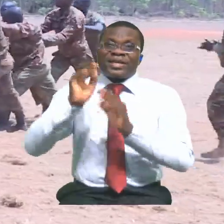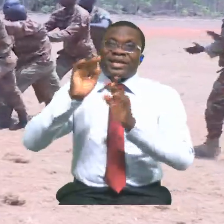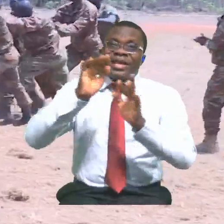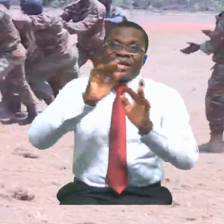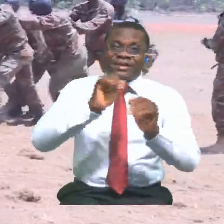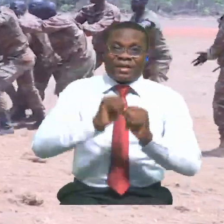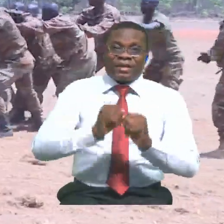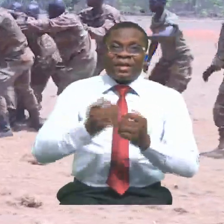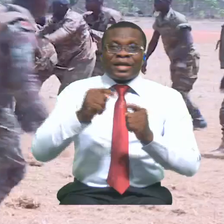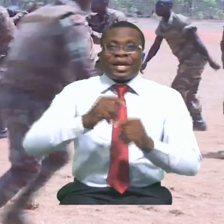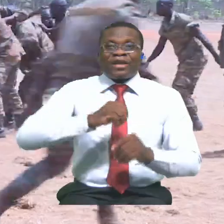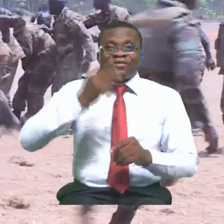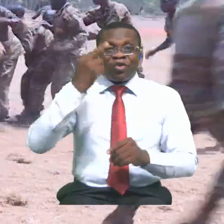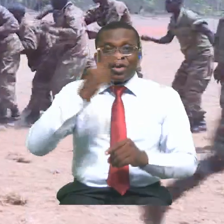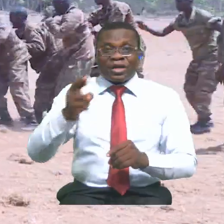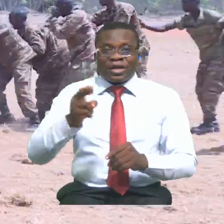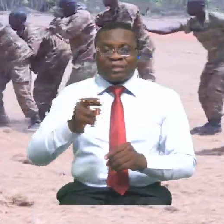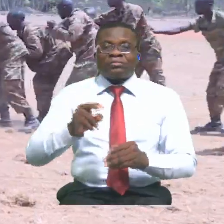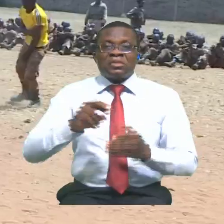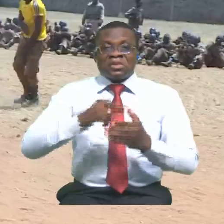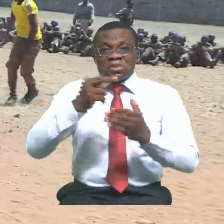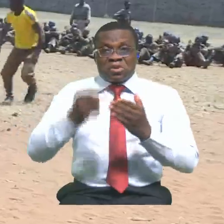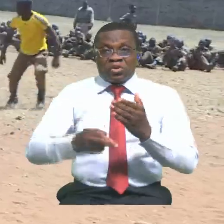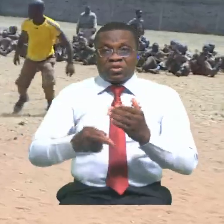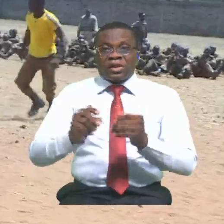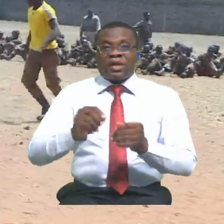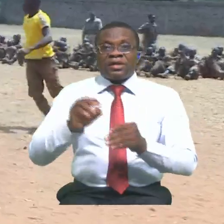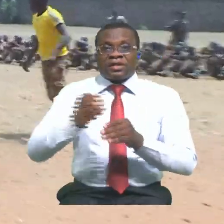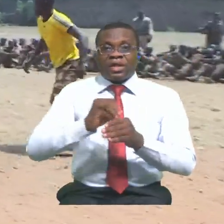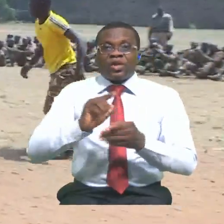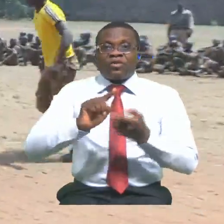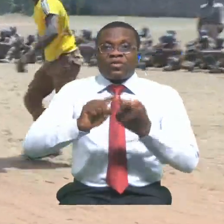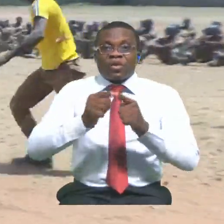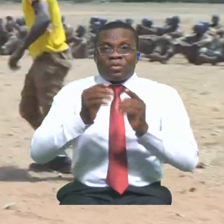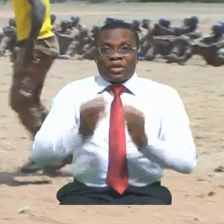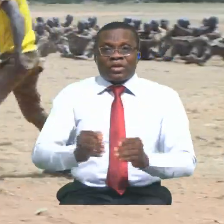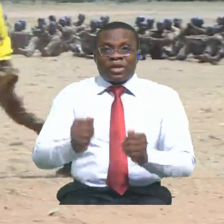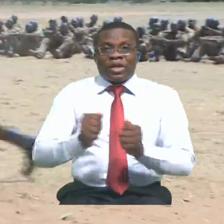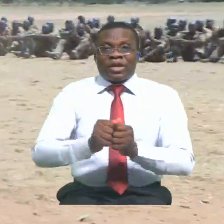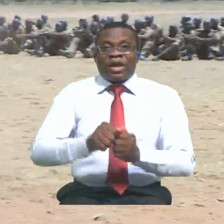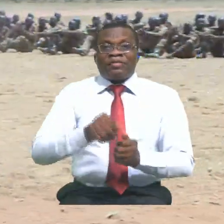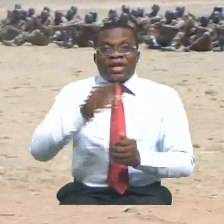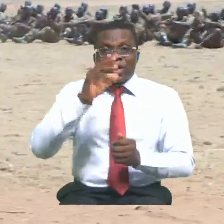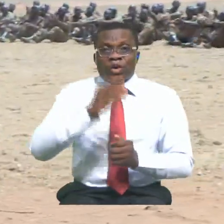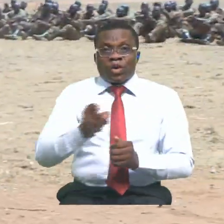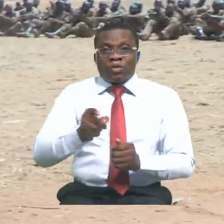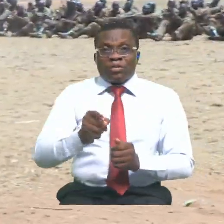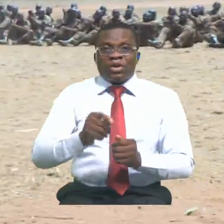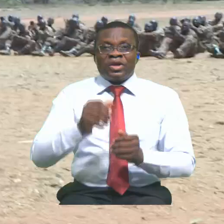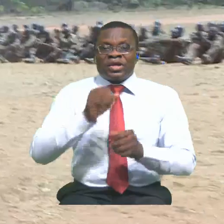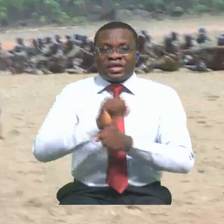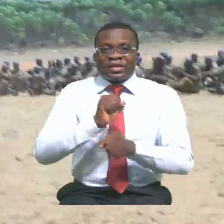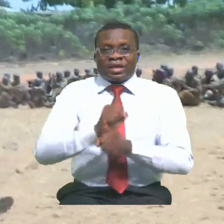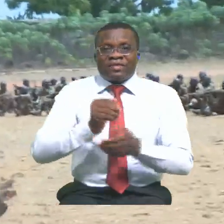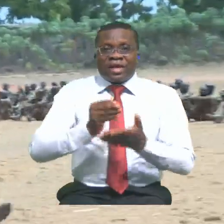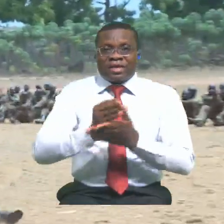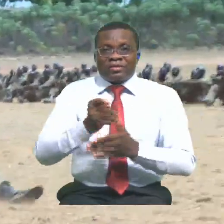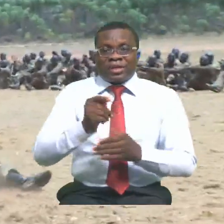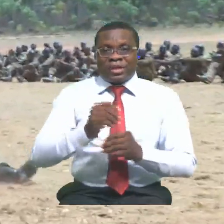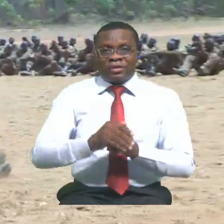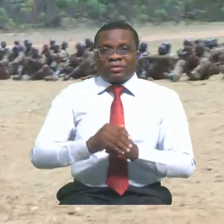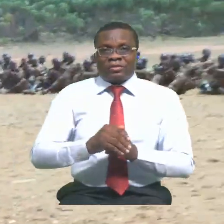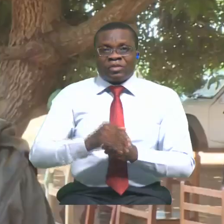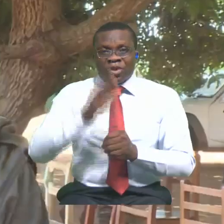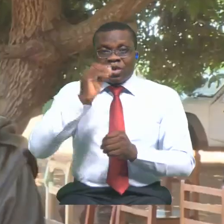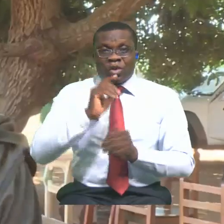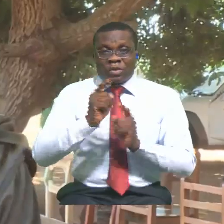Ce résultat est l'œuvre d'un partenariat avec l'instructeur en chef des TIOR, Béranger Fagbon. C'est